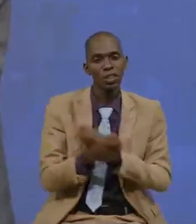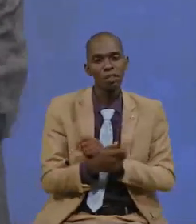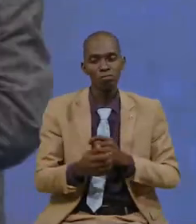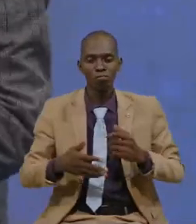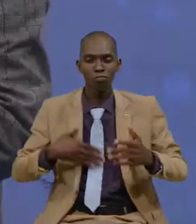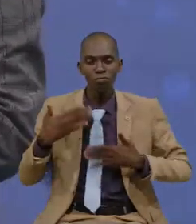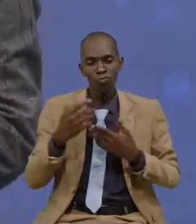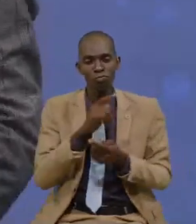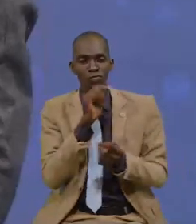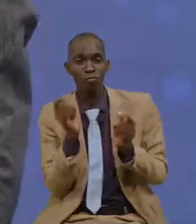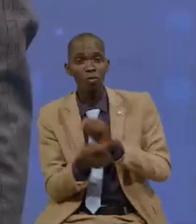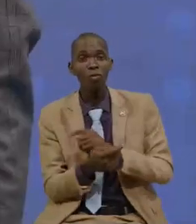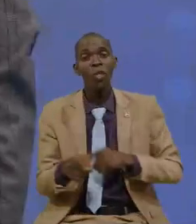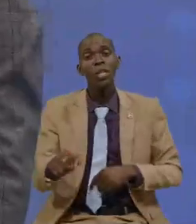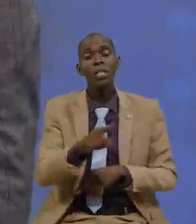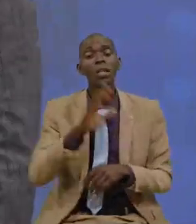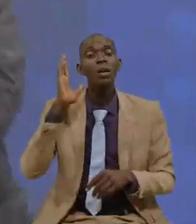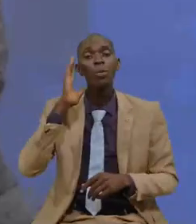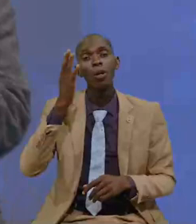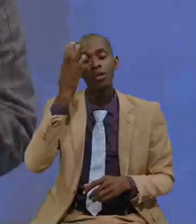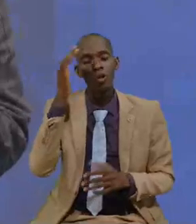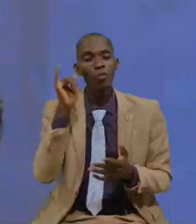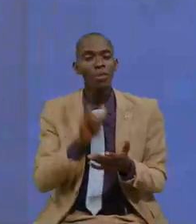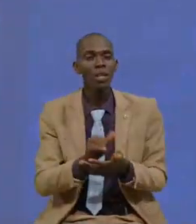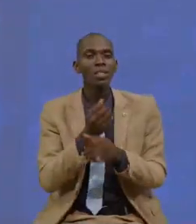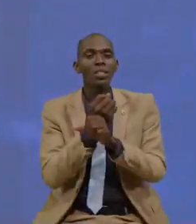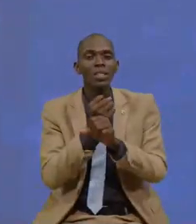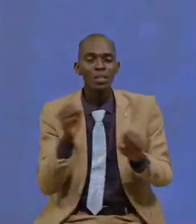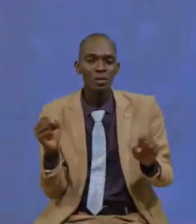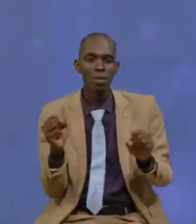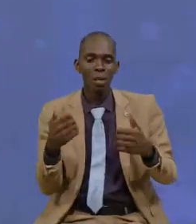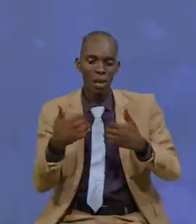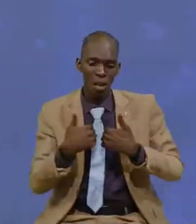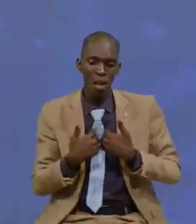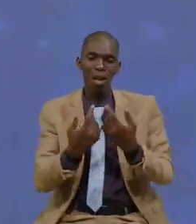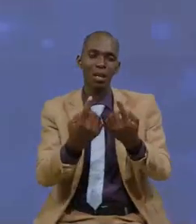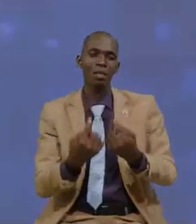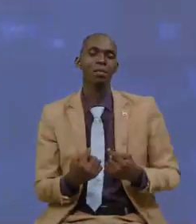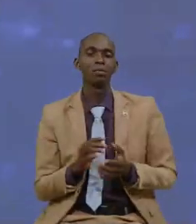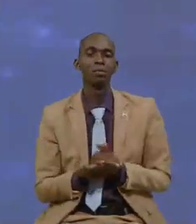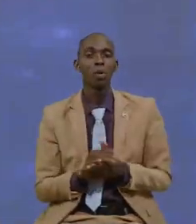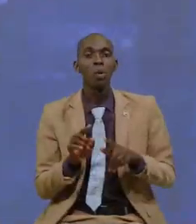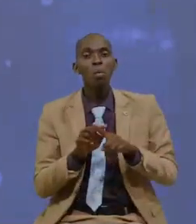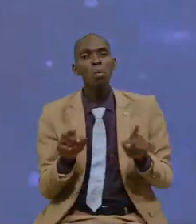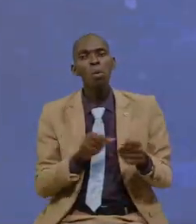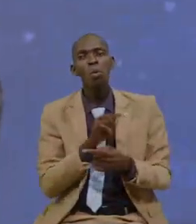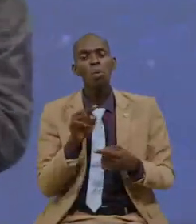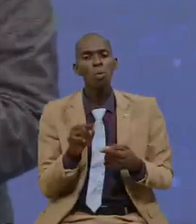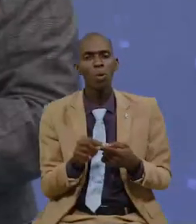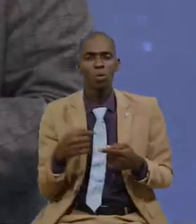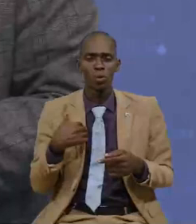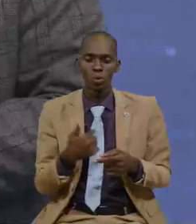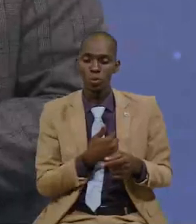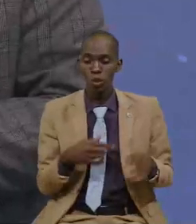le changement, la joie, la transformation, qu'ils sachent que le salut est venu.